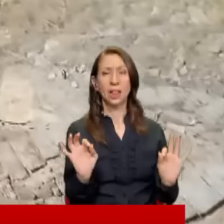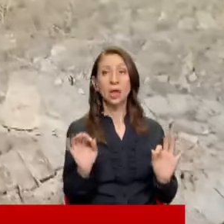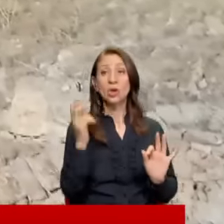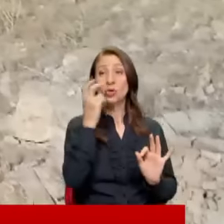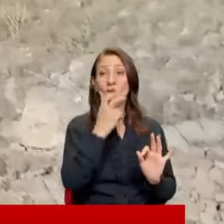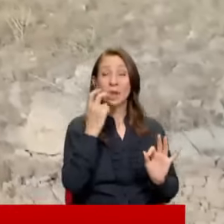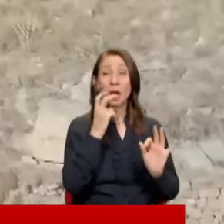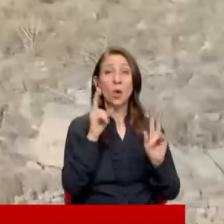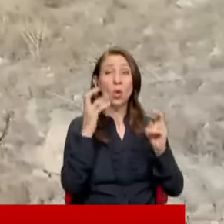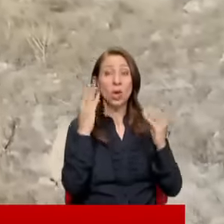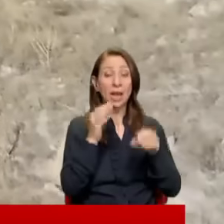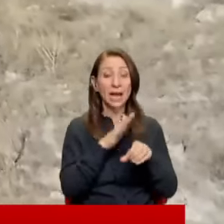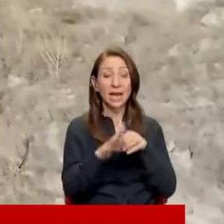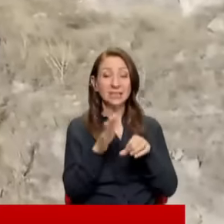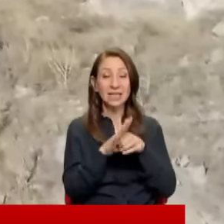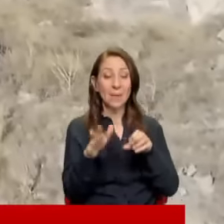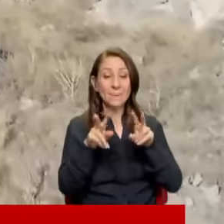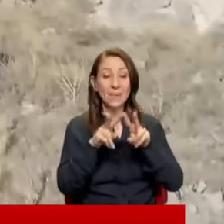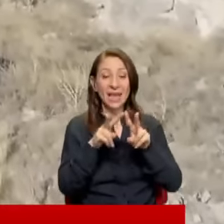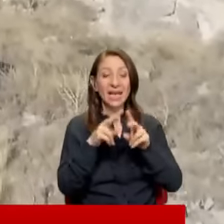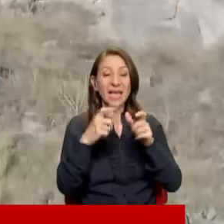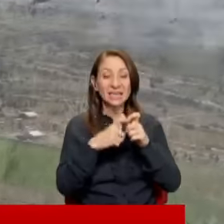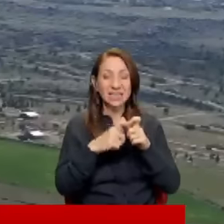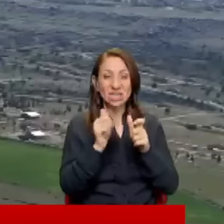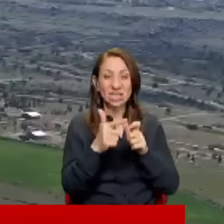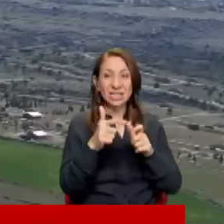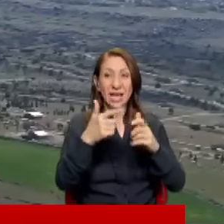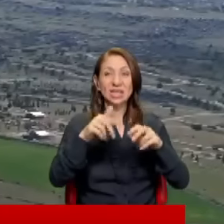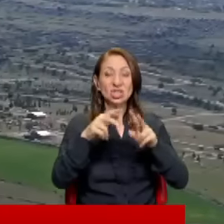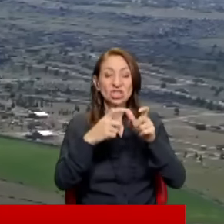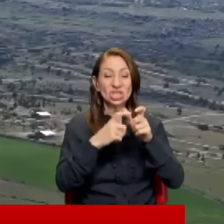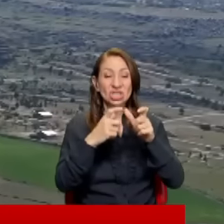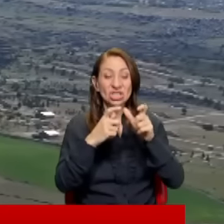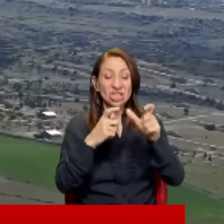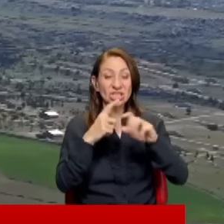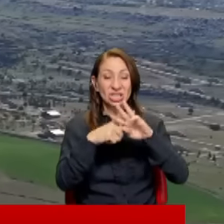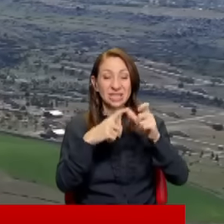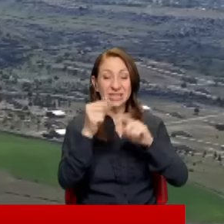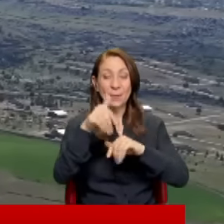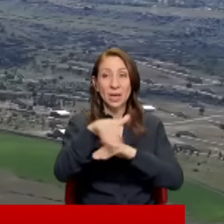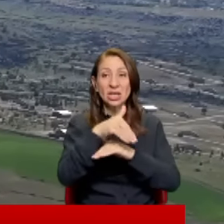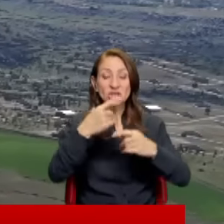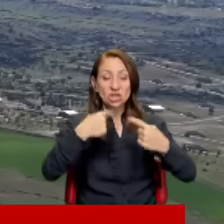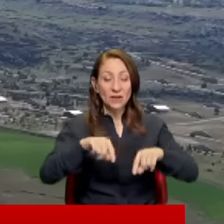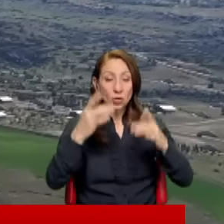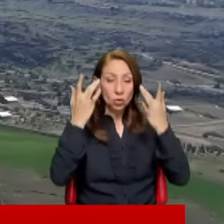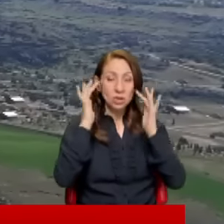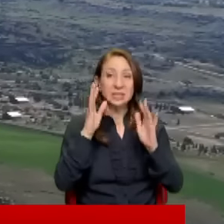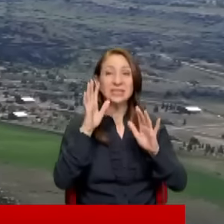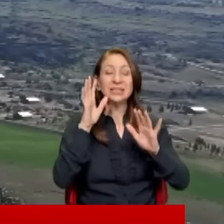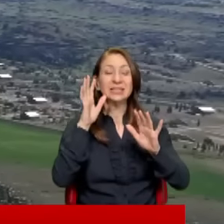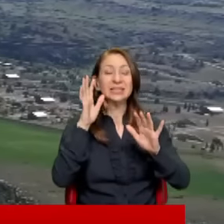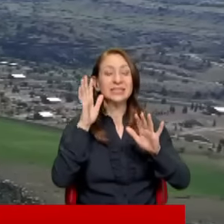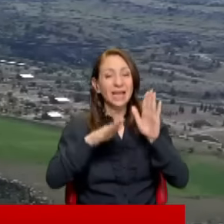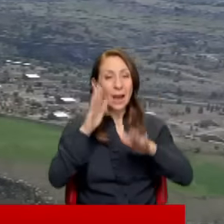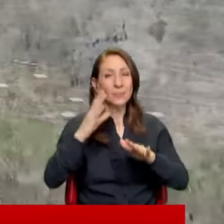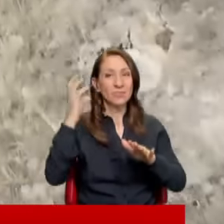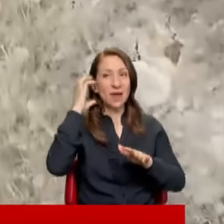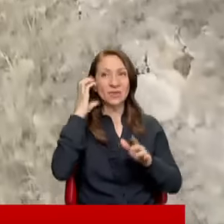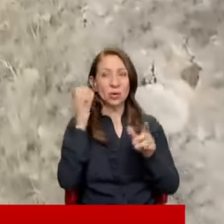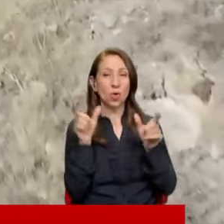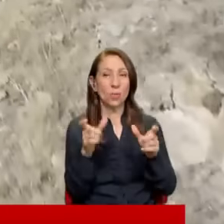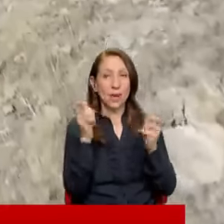türkülere konu olan Kayseri'nin Melikgazi ilçesi sınırlarındaki Gesi Mahallesi Çevre ve Kültür değerlerini koruma ve tanıtma vakfı tarafından koruma altına